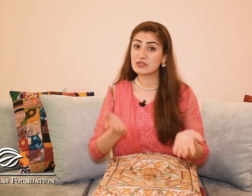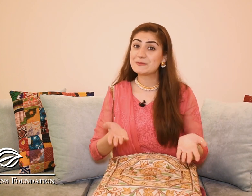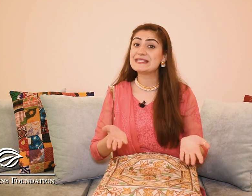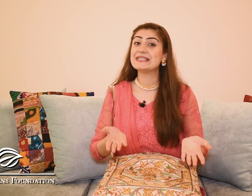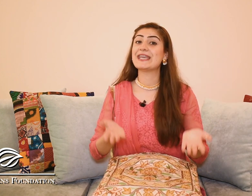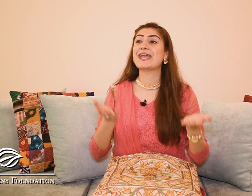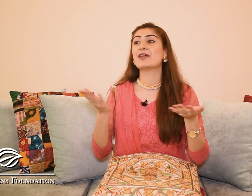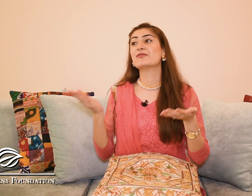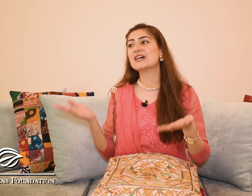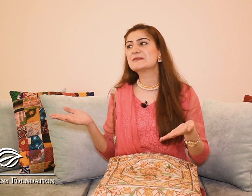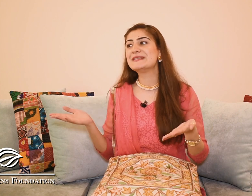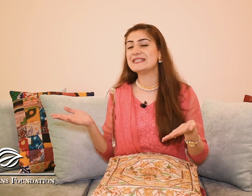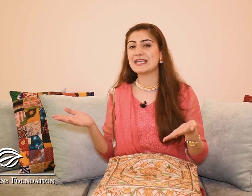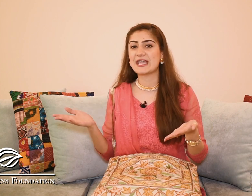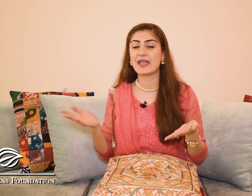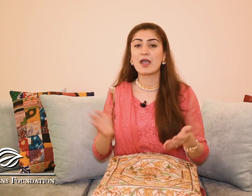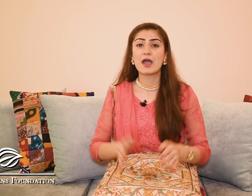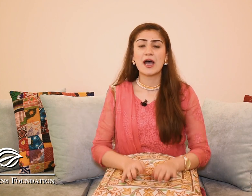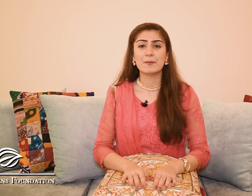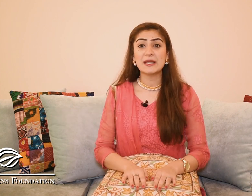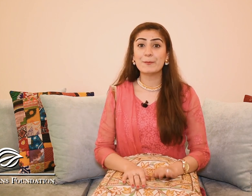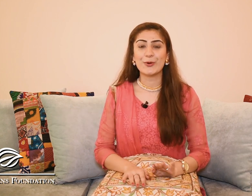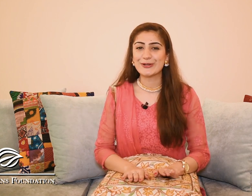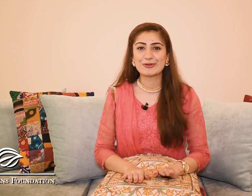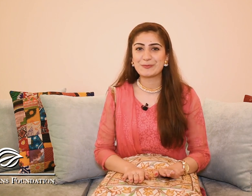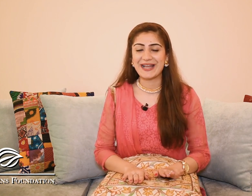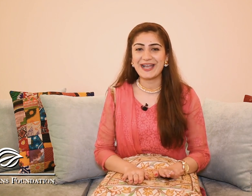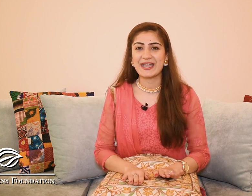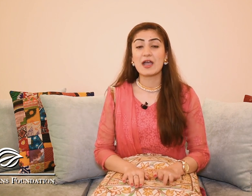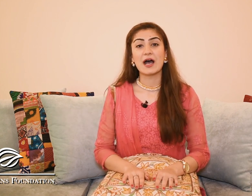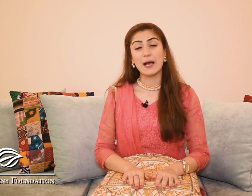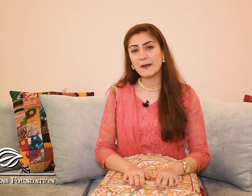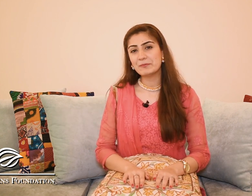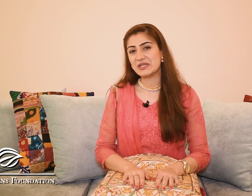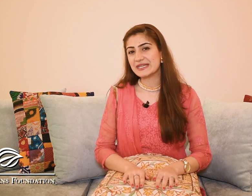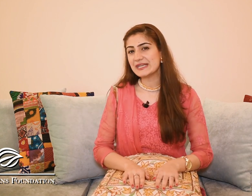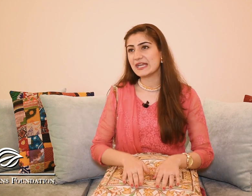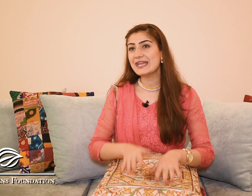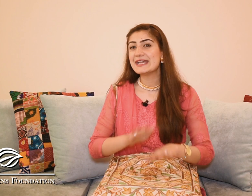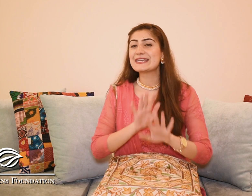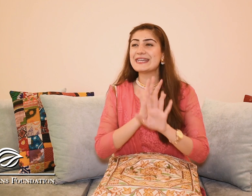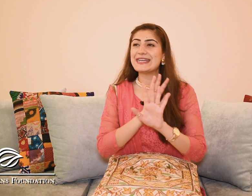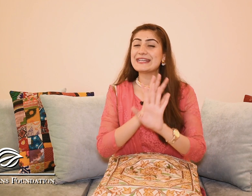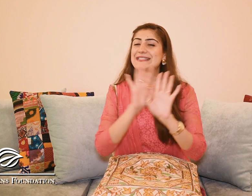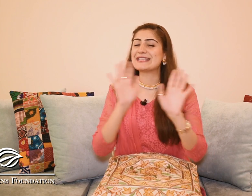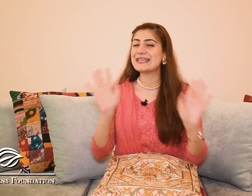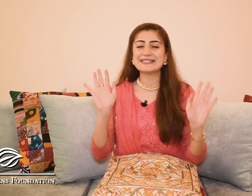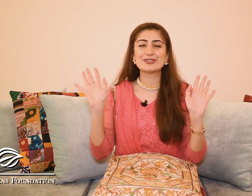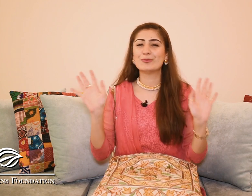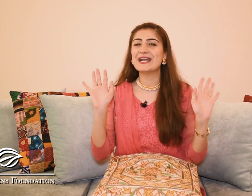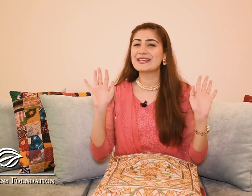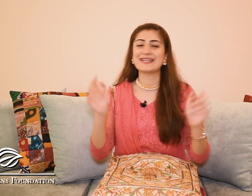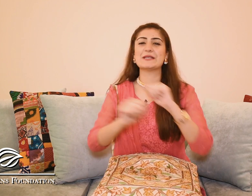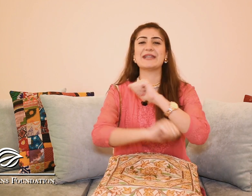हमने नाउंस भी सीखे हैं, वर्ब्स भी सीखे हैं, हमने बहुत कुछ पढ़ा है। अब हम देखेंगे कि एक सही